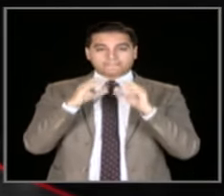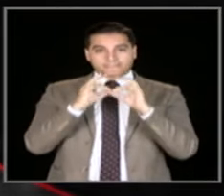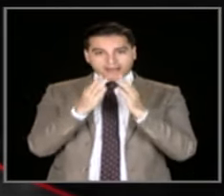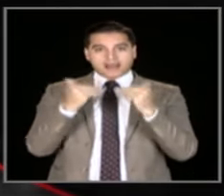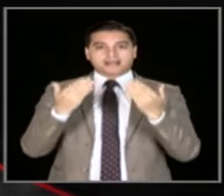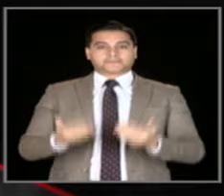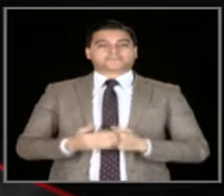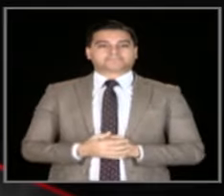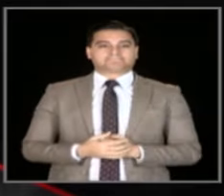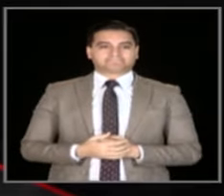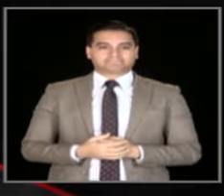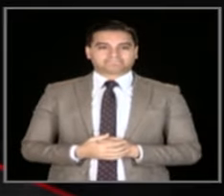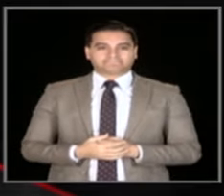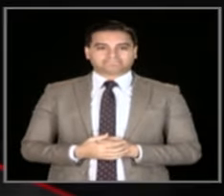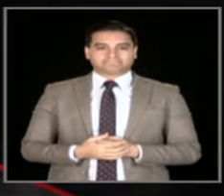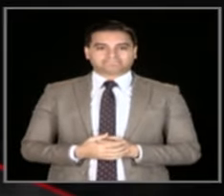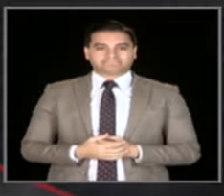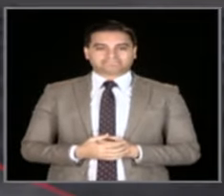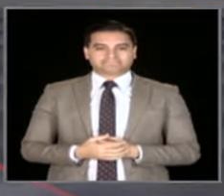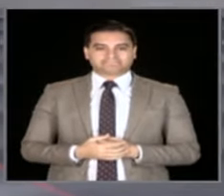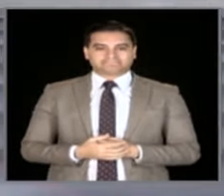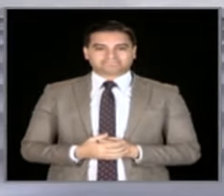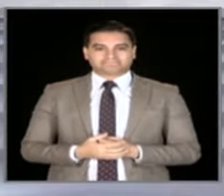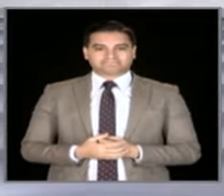المصري، بنك أهل مصر.